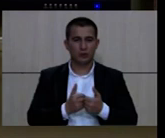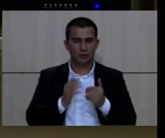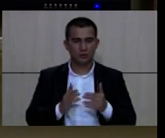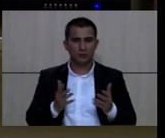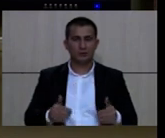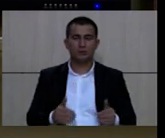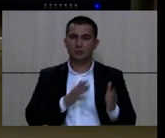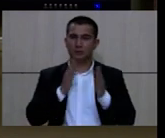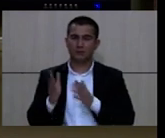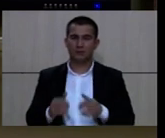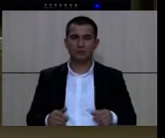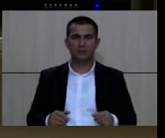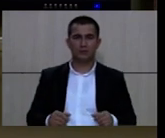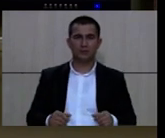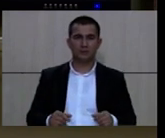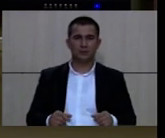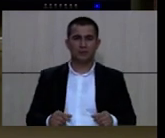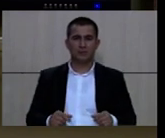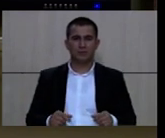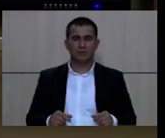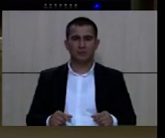Keyingi topshirig'imiz